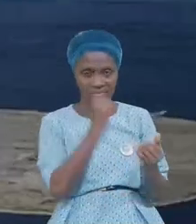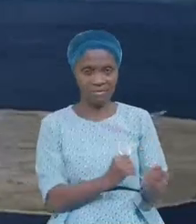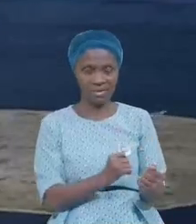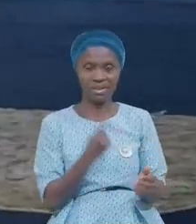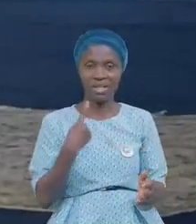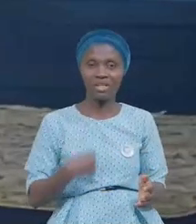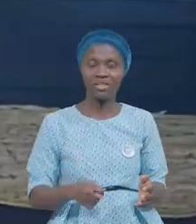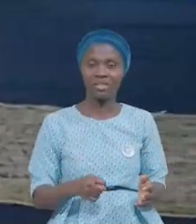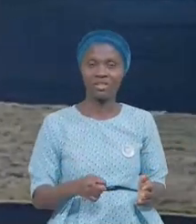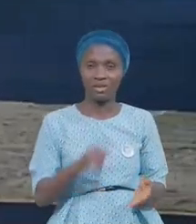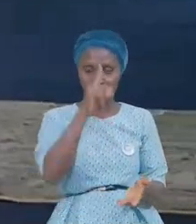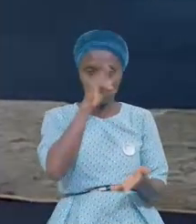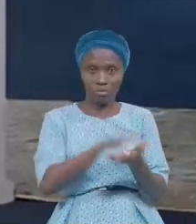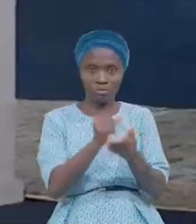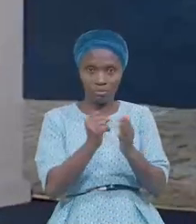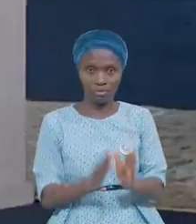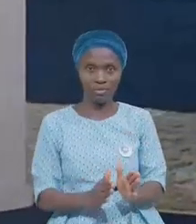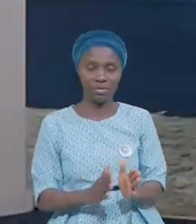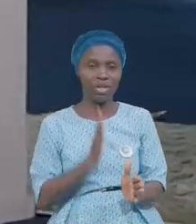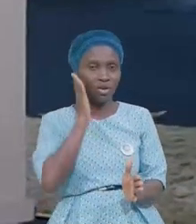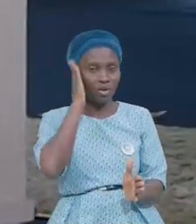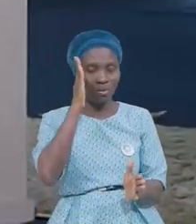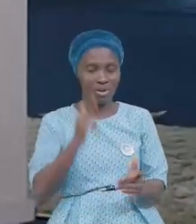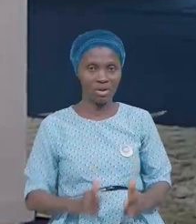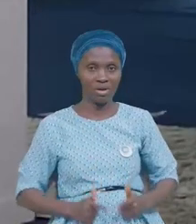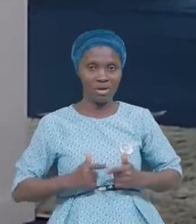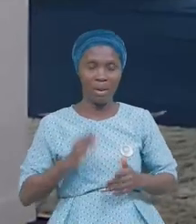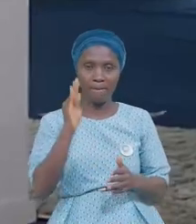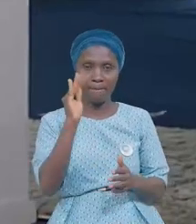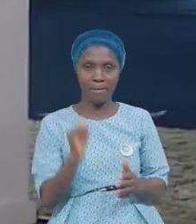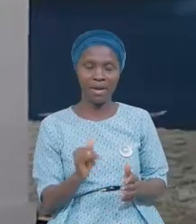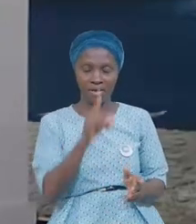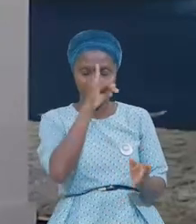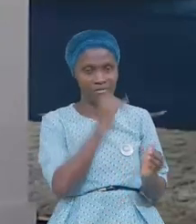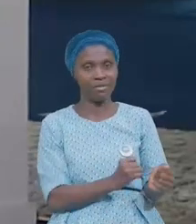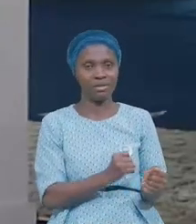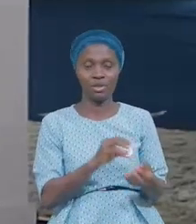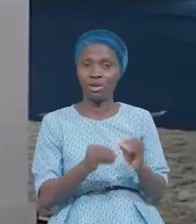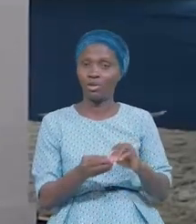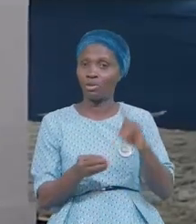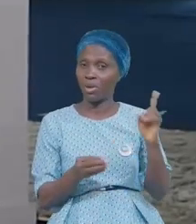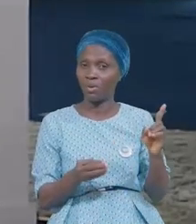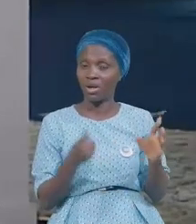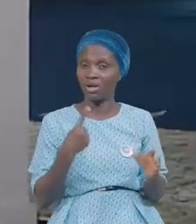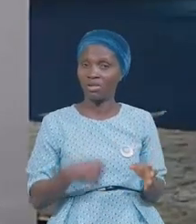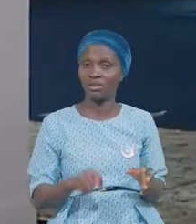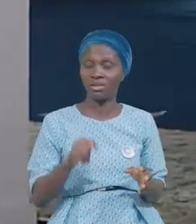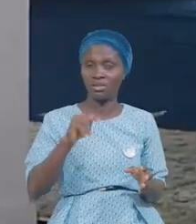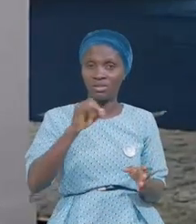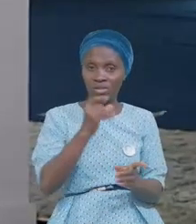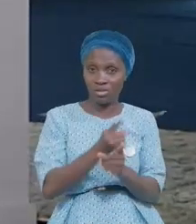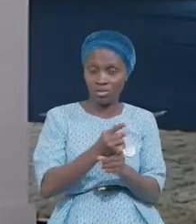Le juste vivra par la foi.